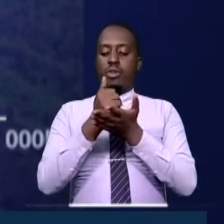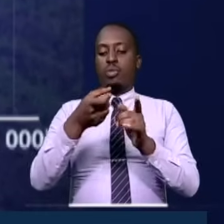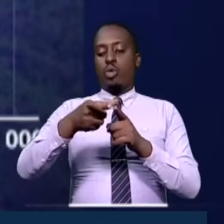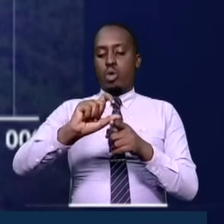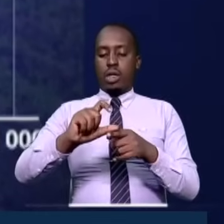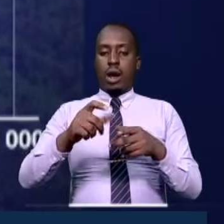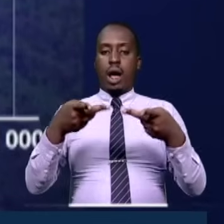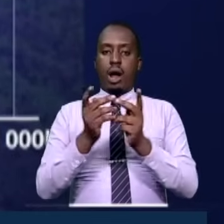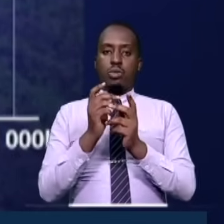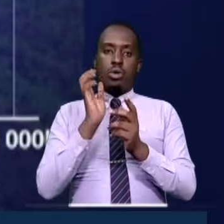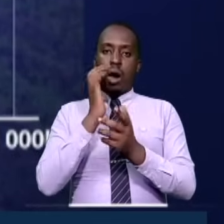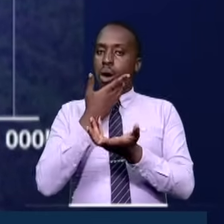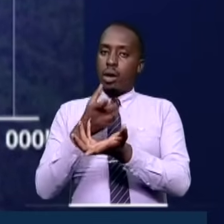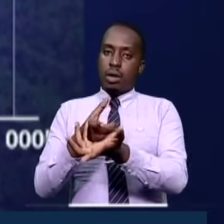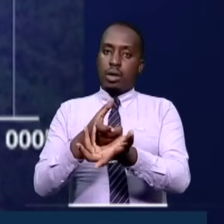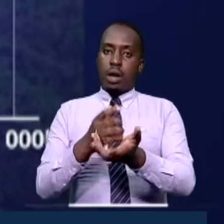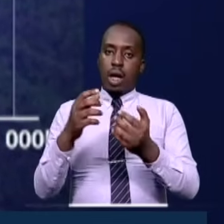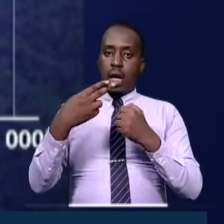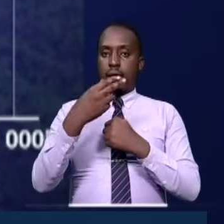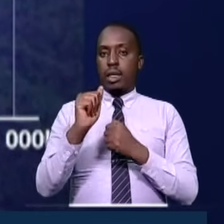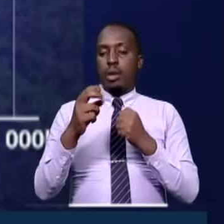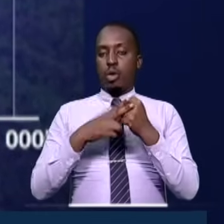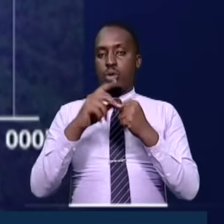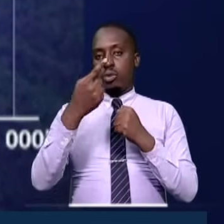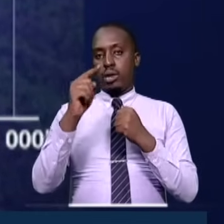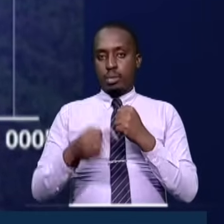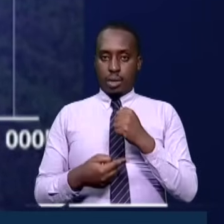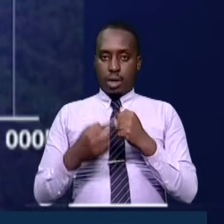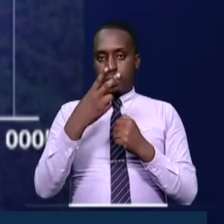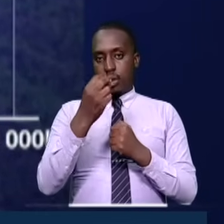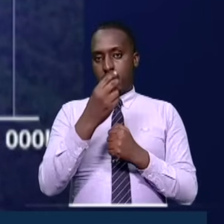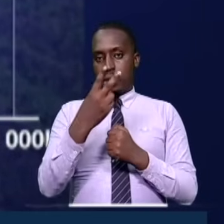ubuso bwuhirwa kuri hegitari zirenga 71,000 muri